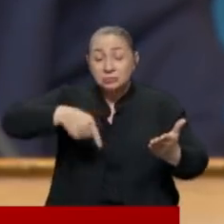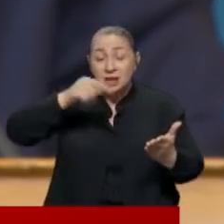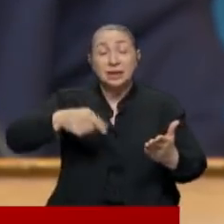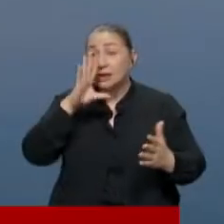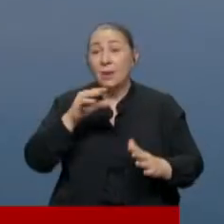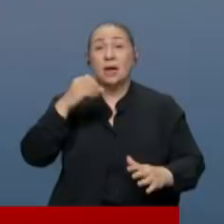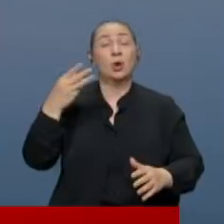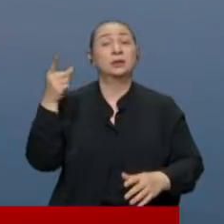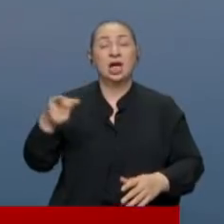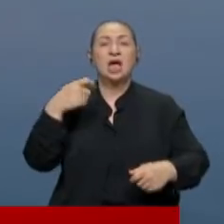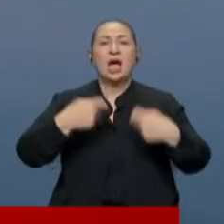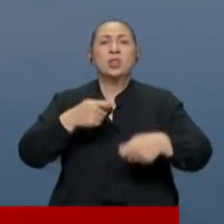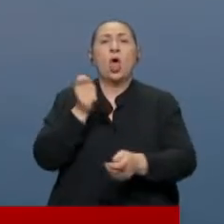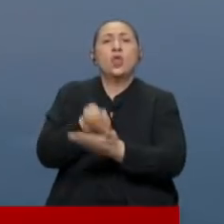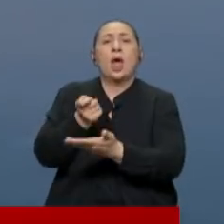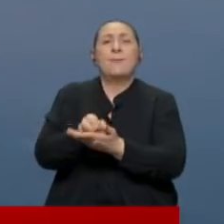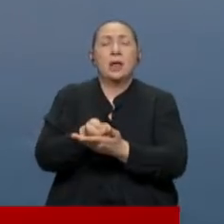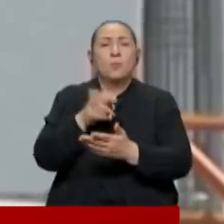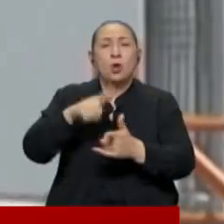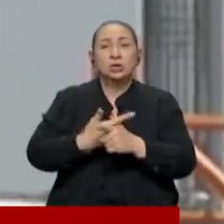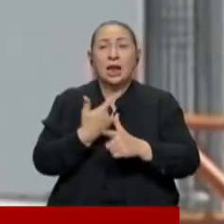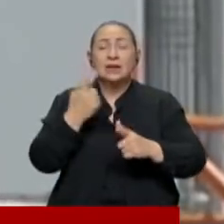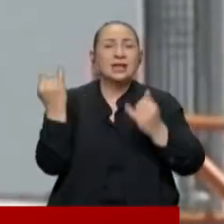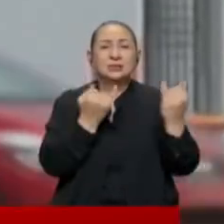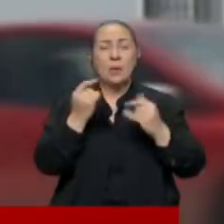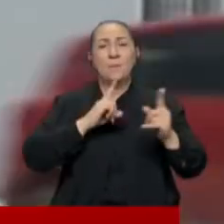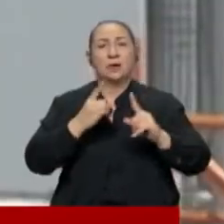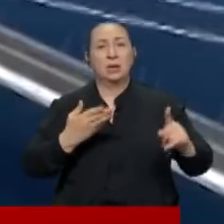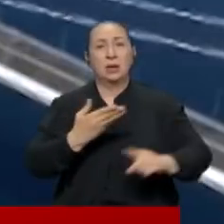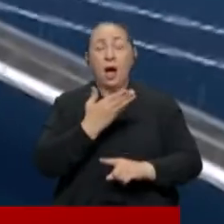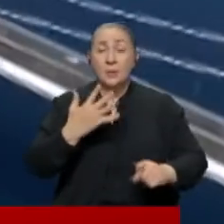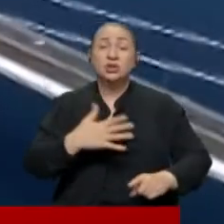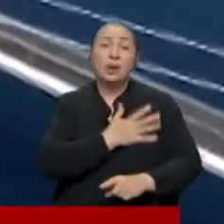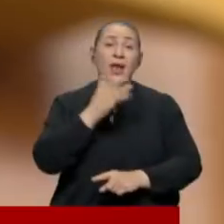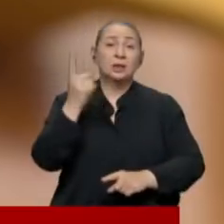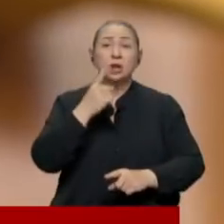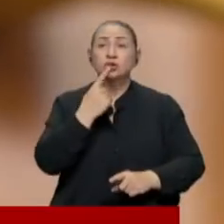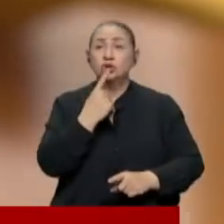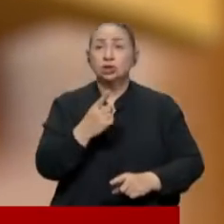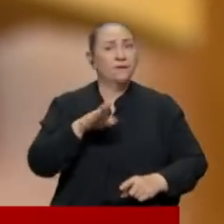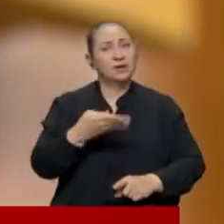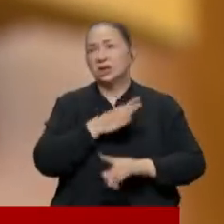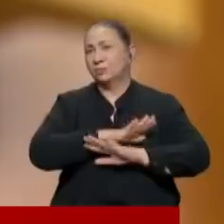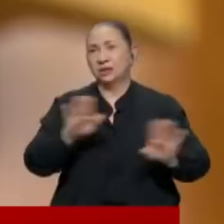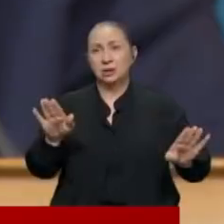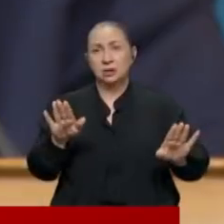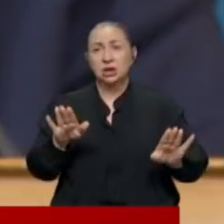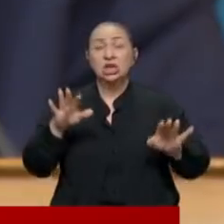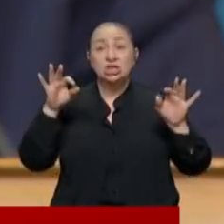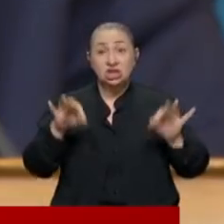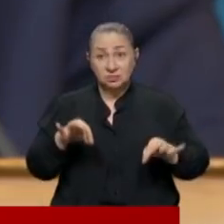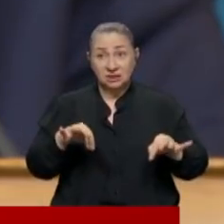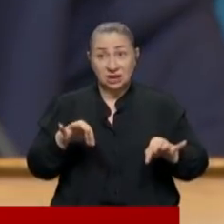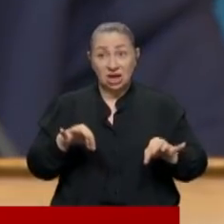kim Erdoğan Garanti ödemeli projeler polemiği mahkemeye de taşındı ama CHP lideri sözlerinden geri adım atmadı